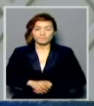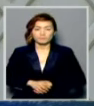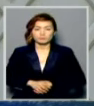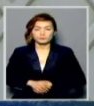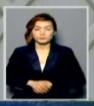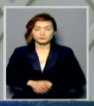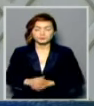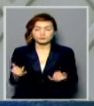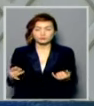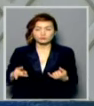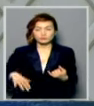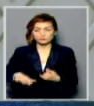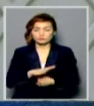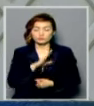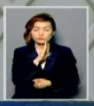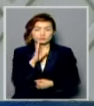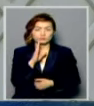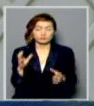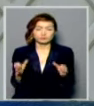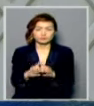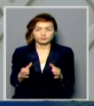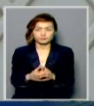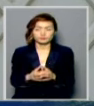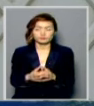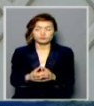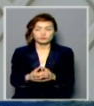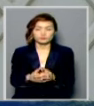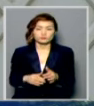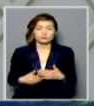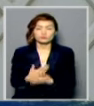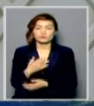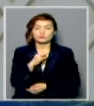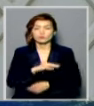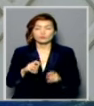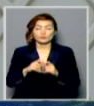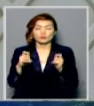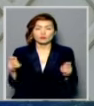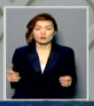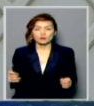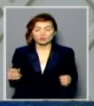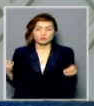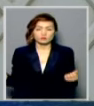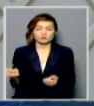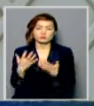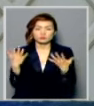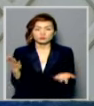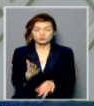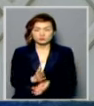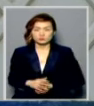Бүгінде елімізде әйелдер қауымы үшін жаңа мүмкіндіктер ашылып, үлкен қолдау